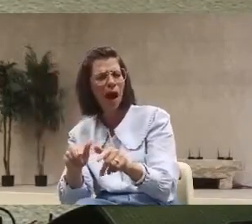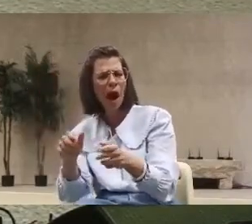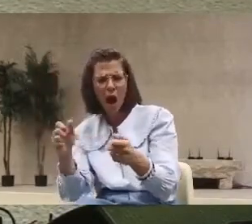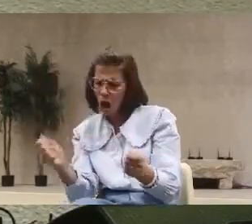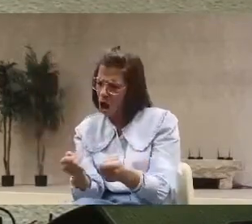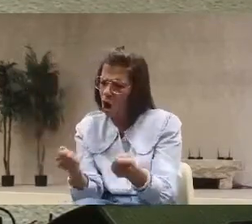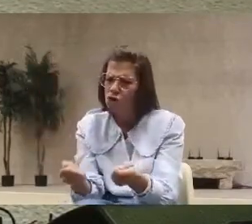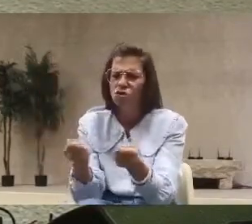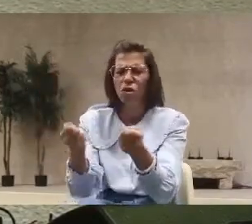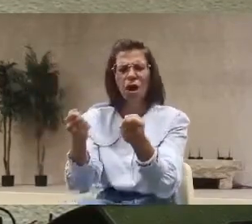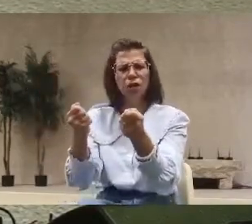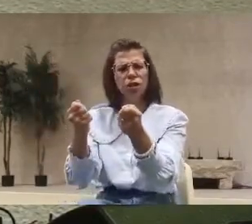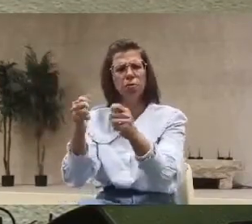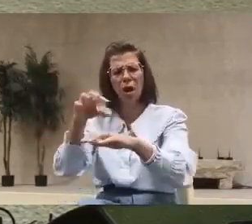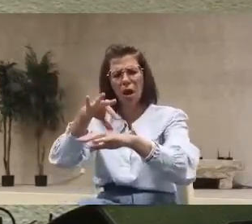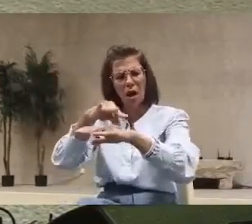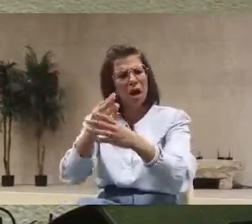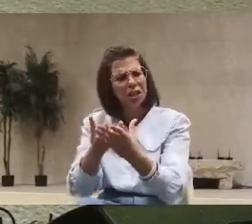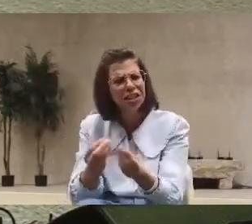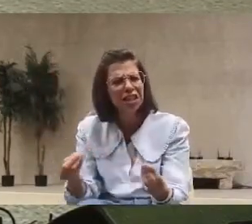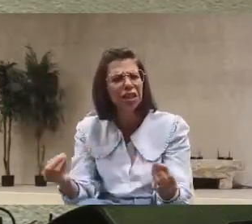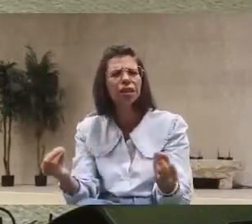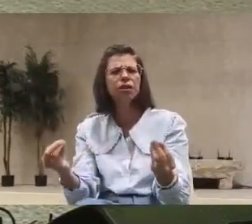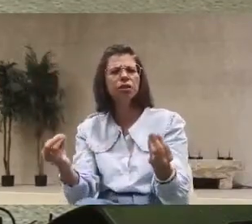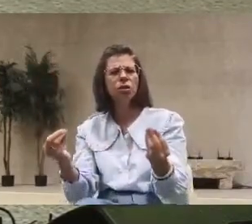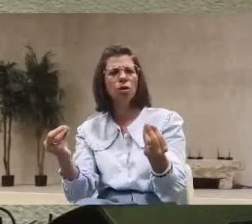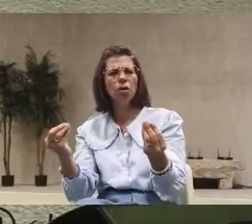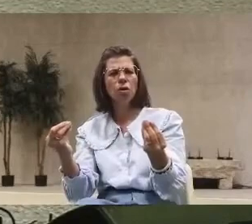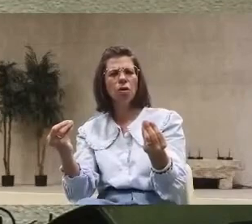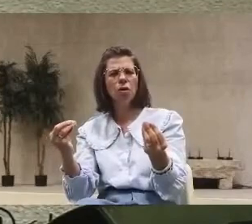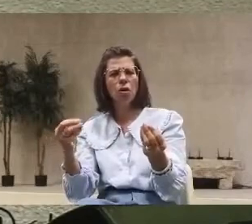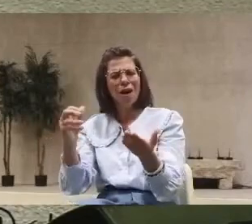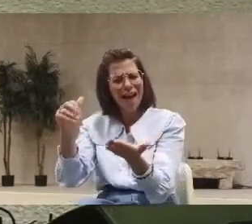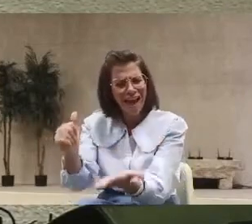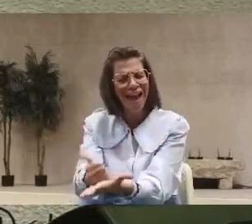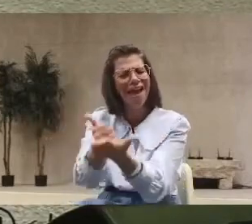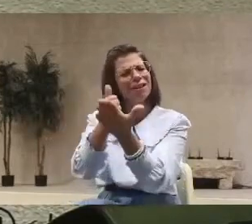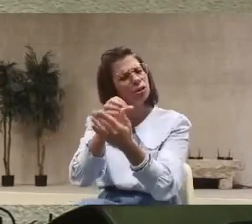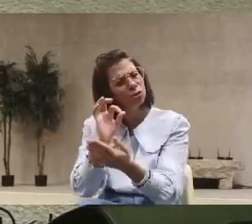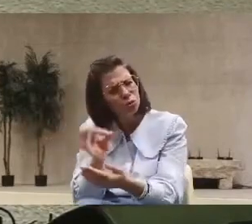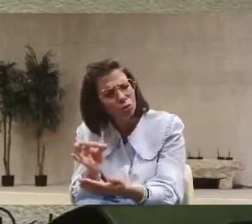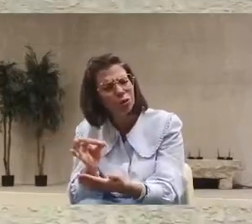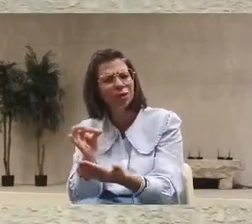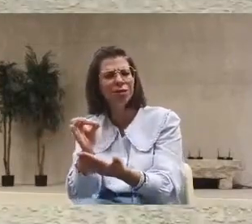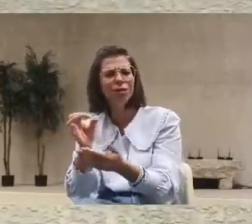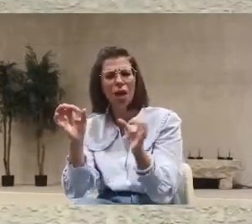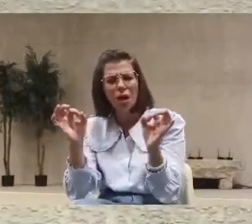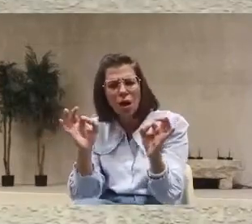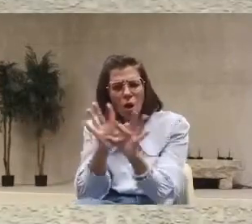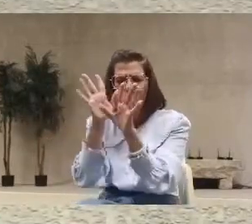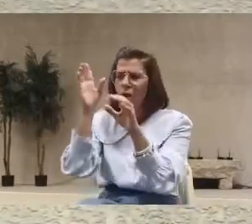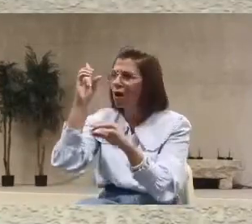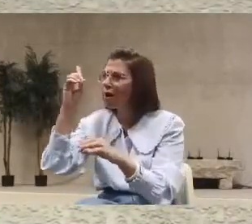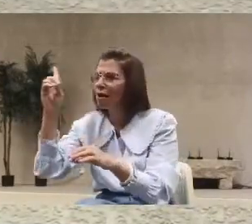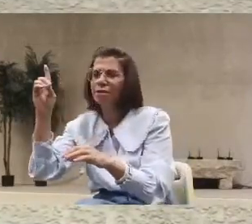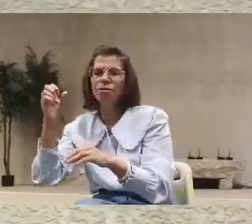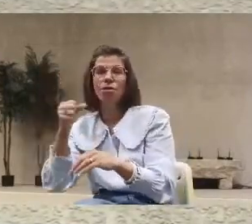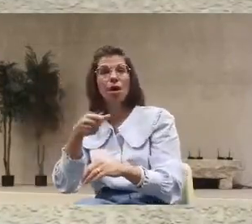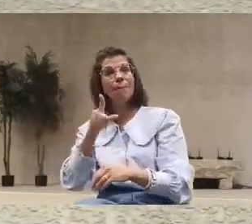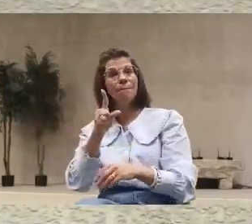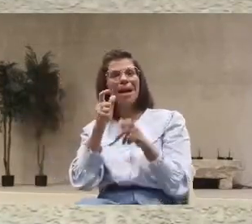prospérité même psychologique toutes ces choses gloire à Dieu mais nous ne devons jamais oublier